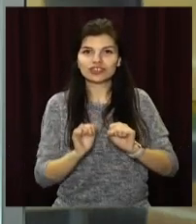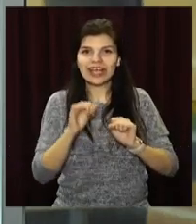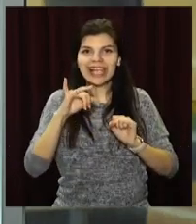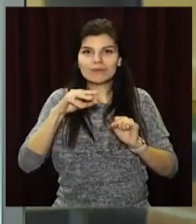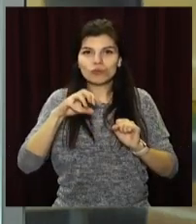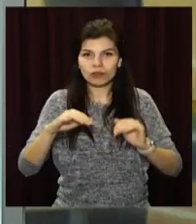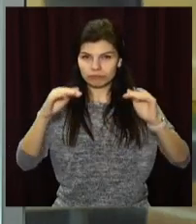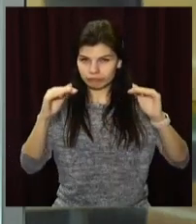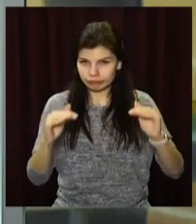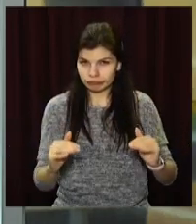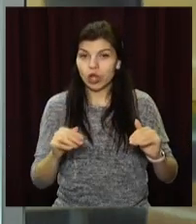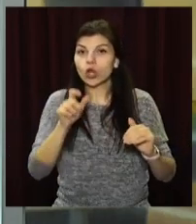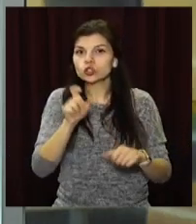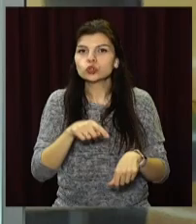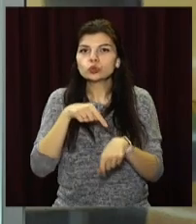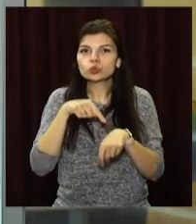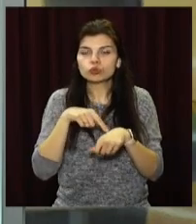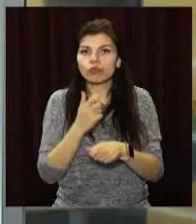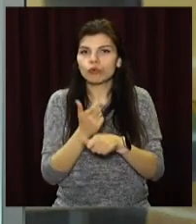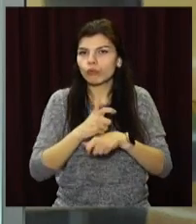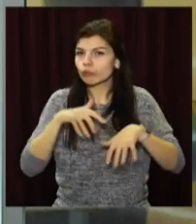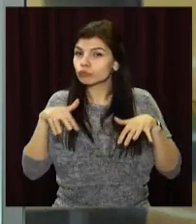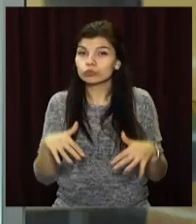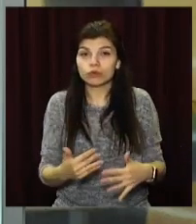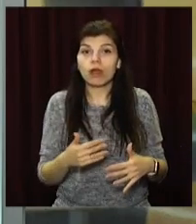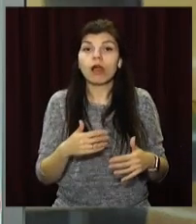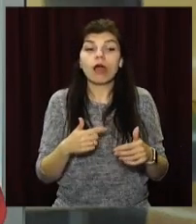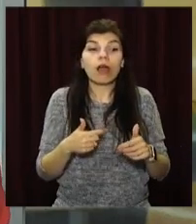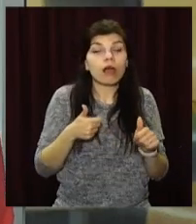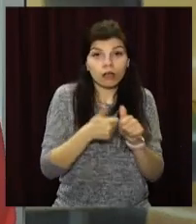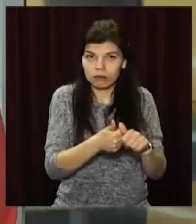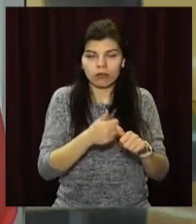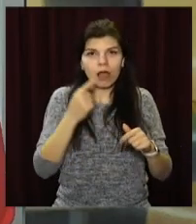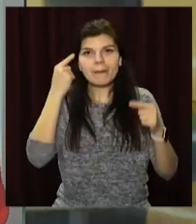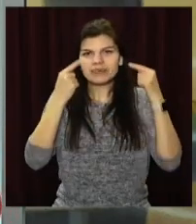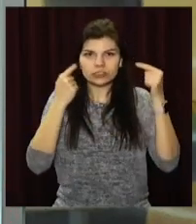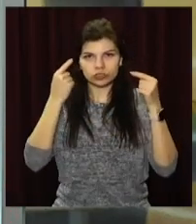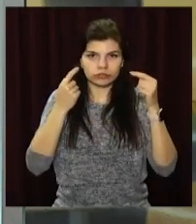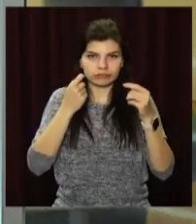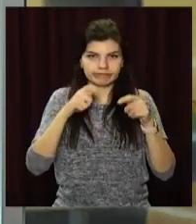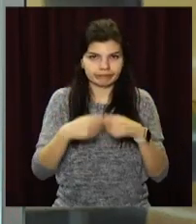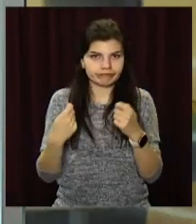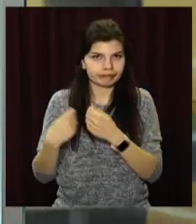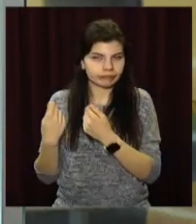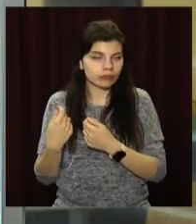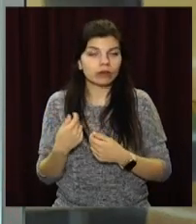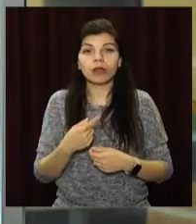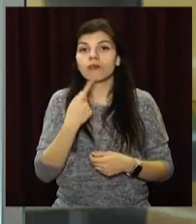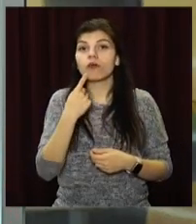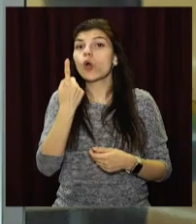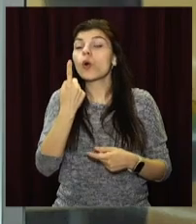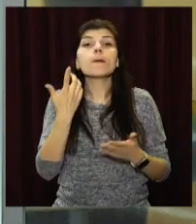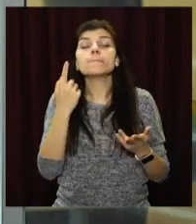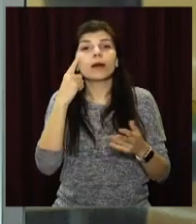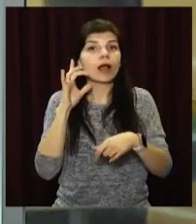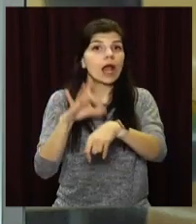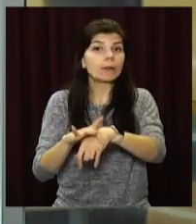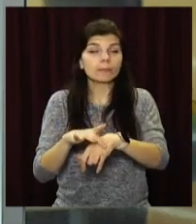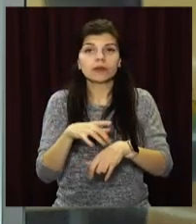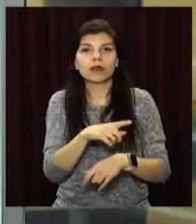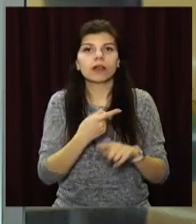як наслідок людина відчуває сильну втому, а за нею приходять і психічні розлади. Одна з ознак весняного